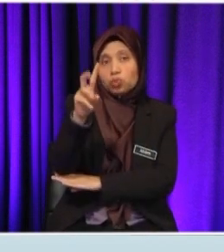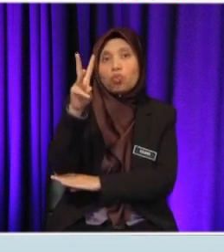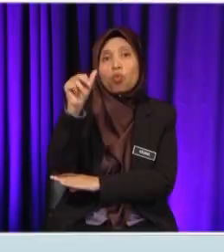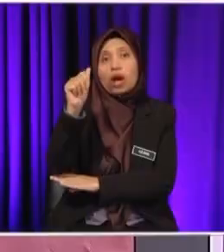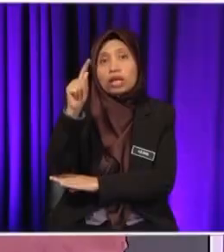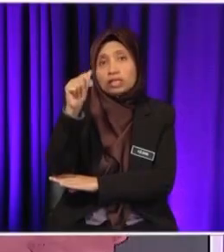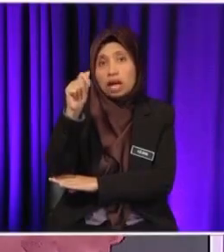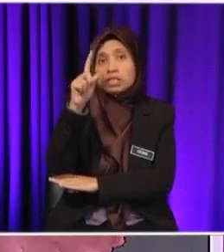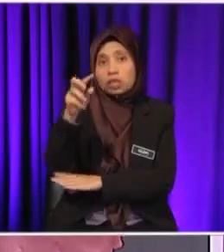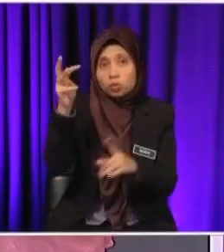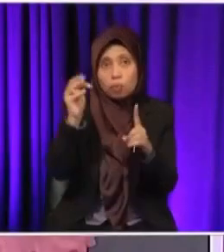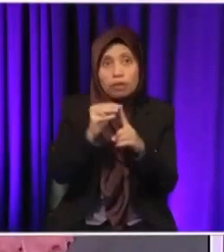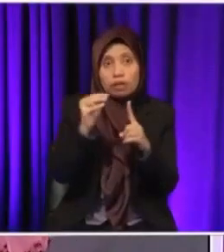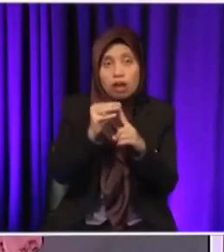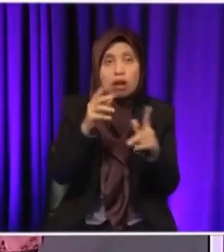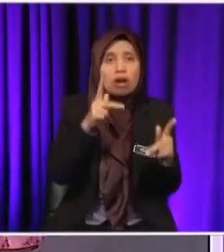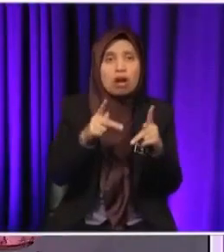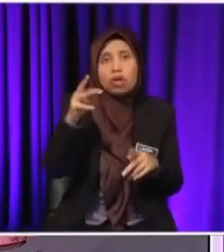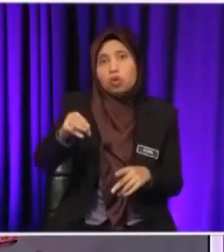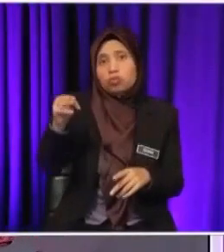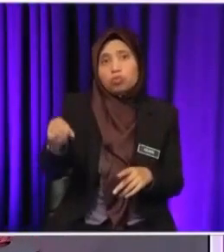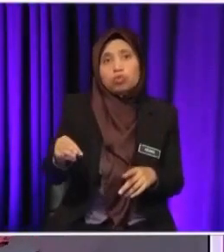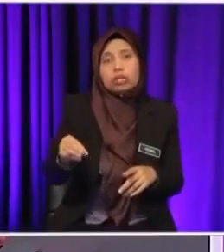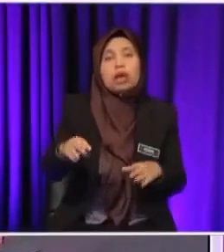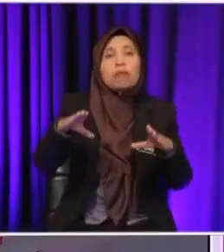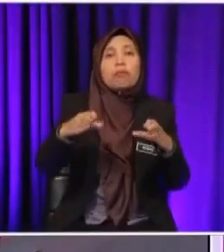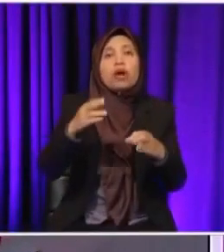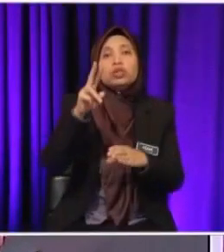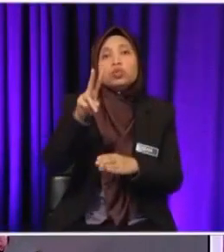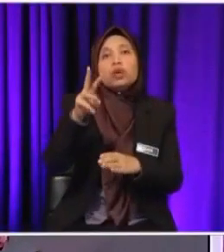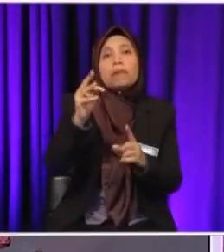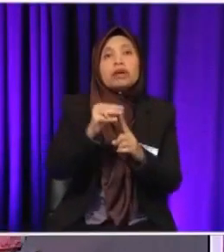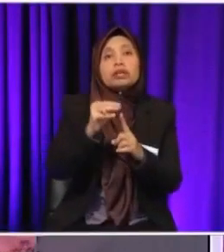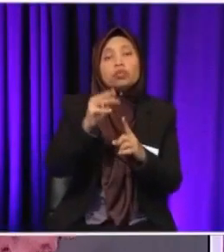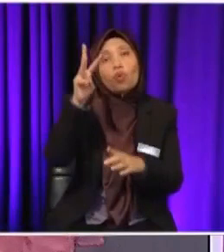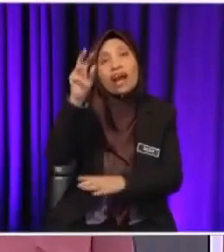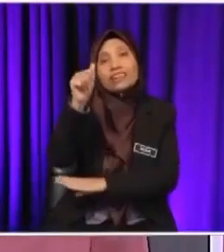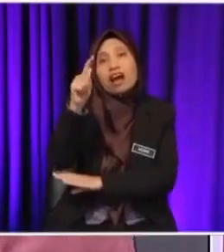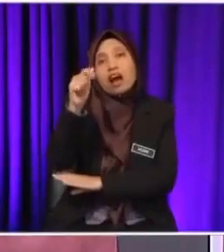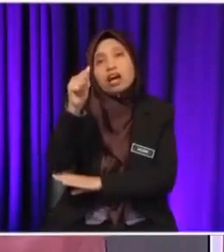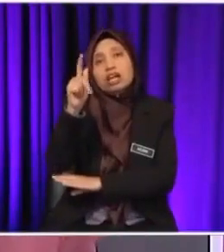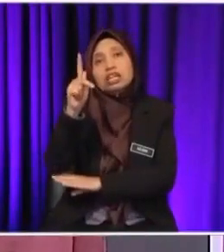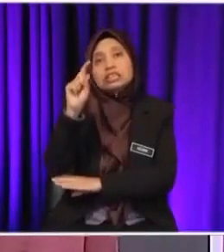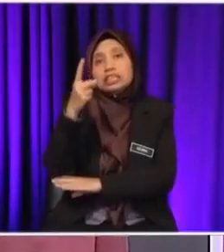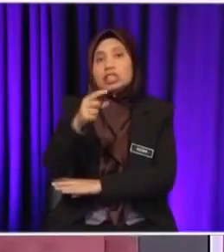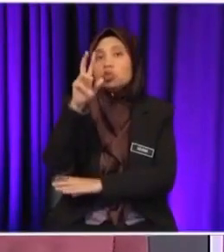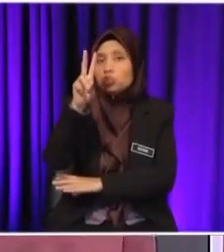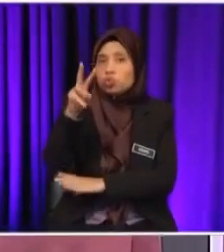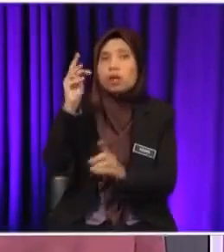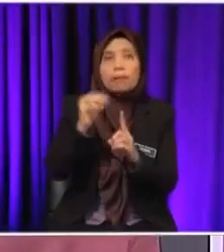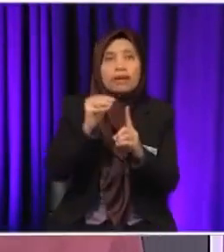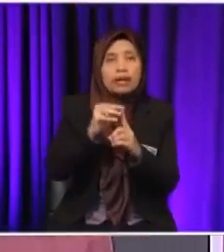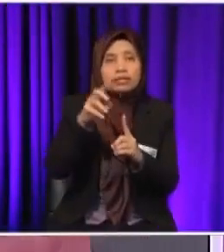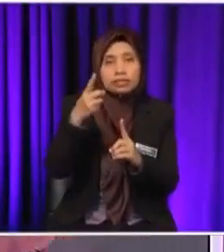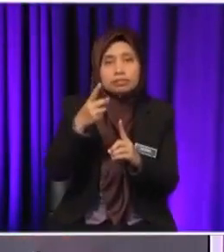1 perwatakan, 1 markah. Kalau pelajar murid membuat 2 perwatakan, 2 markah sajalah. Tapi mesti bergantung pada